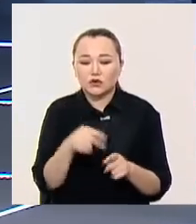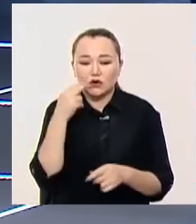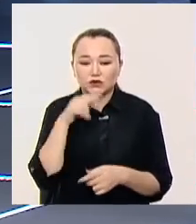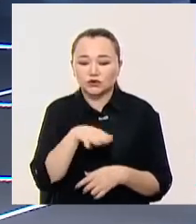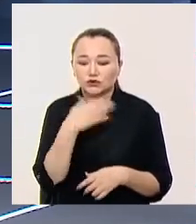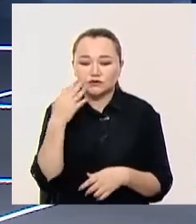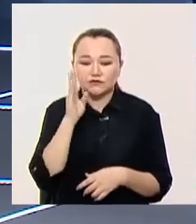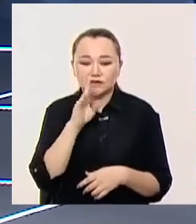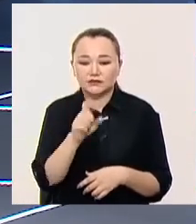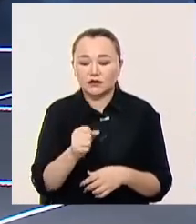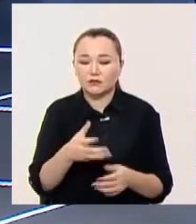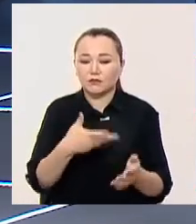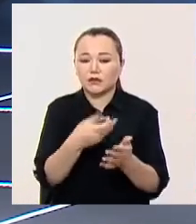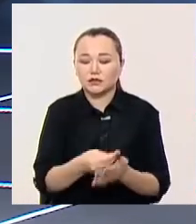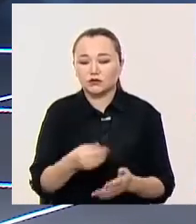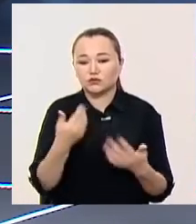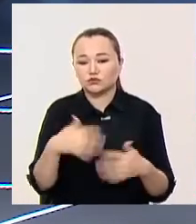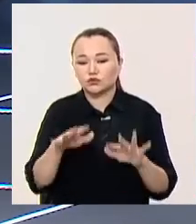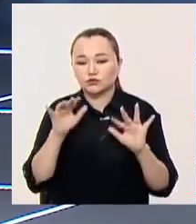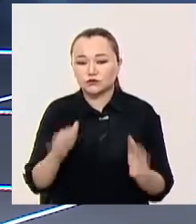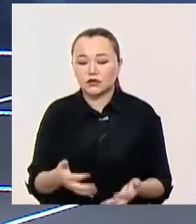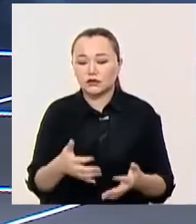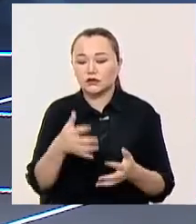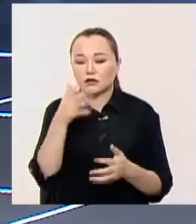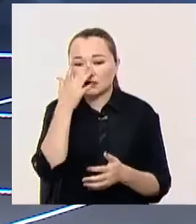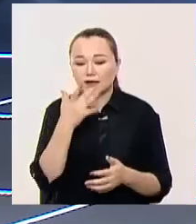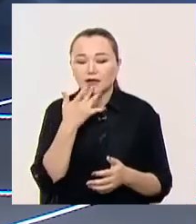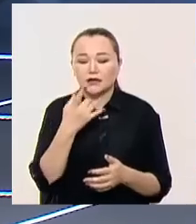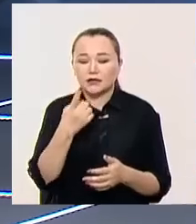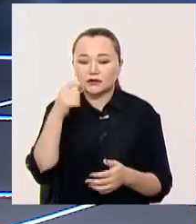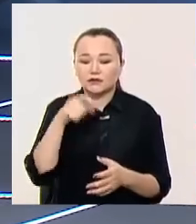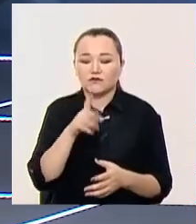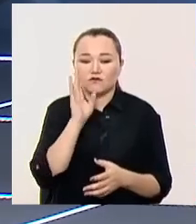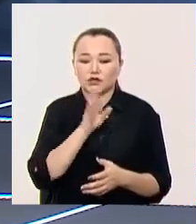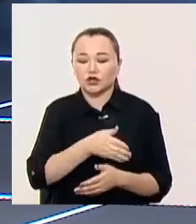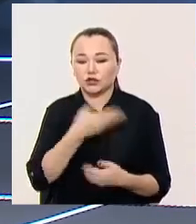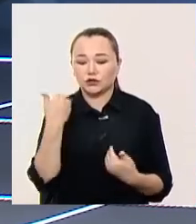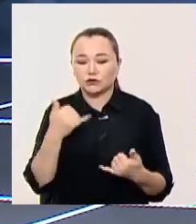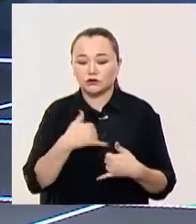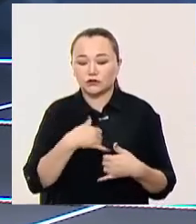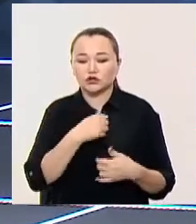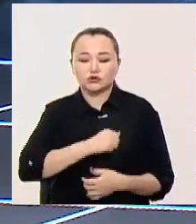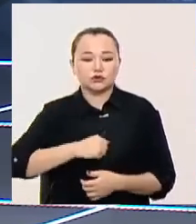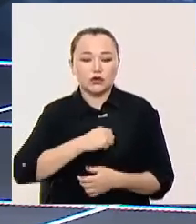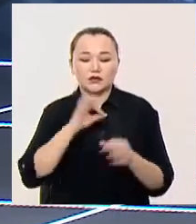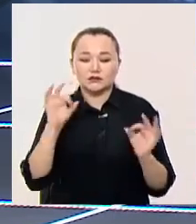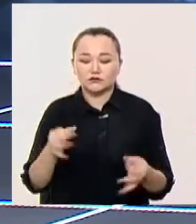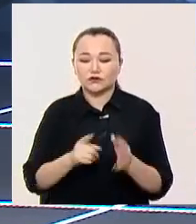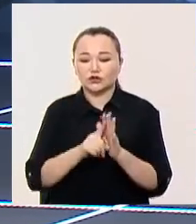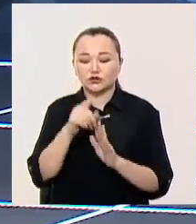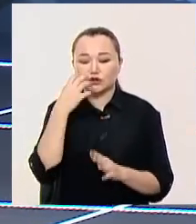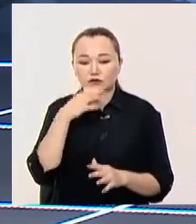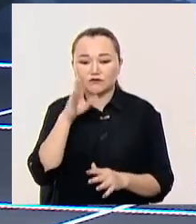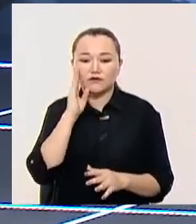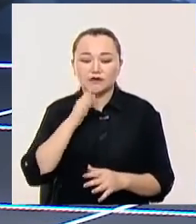сапасы су үшін ақы төлеп шаршадық дейді. Ол аздай жаздай тіпті бір тамшы суға жарымадық деп ашулы. Ал күз келгенде ыстық судың